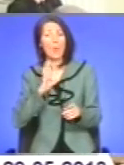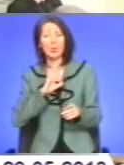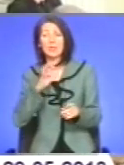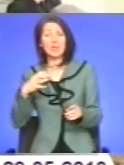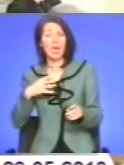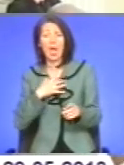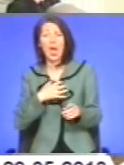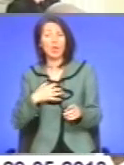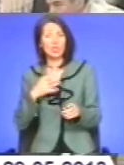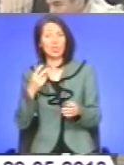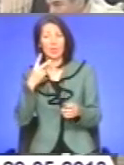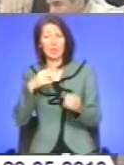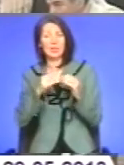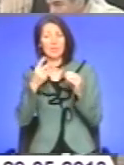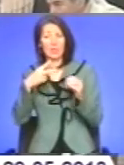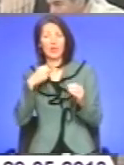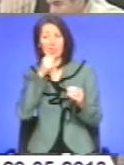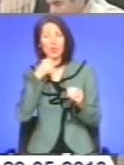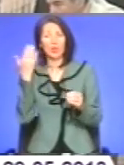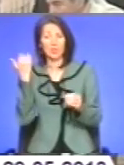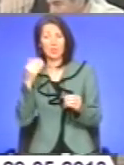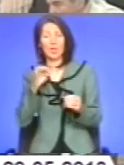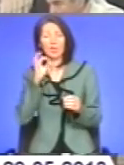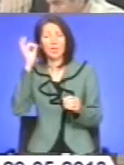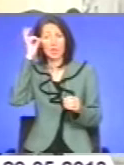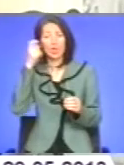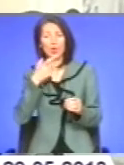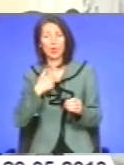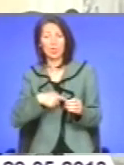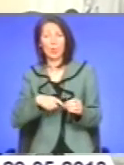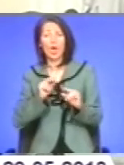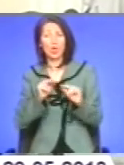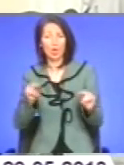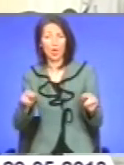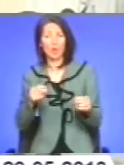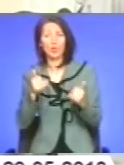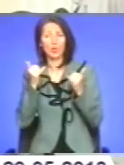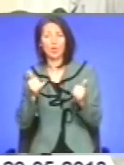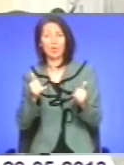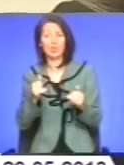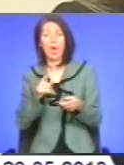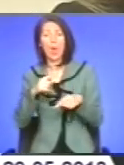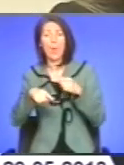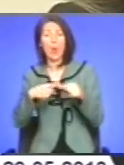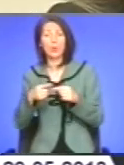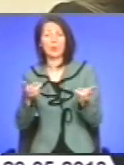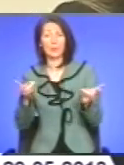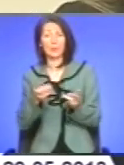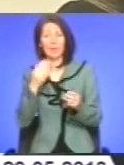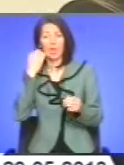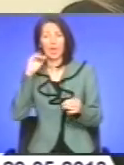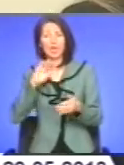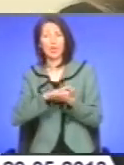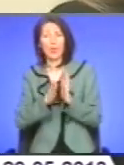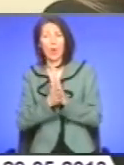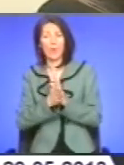10, а то і 20 років тому. Каже, згадує себе школяркою і тому сучасному поколінню бажає кращих умов. Ми лазили